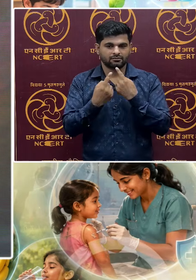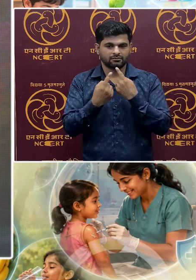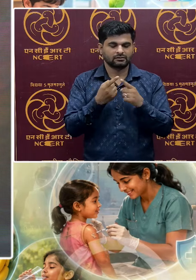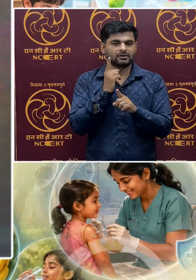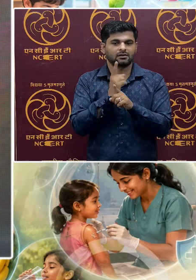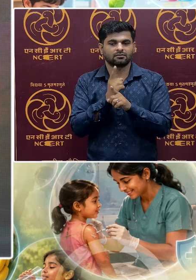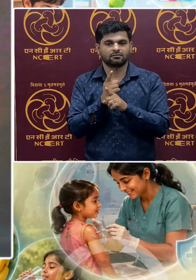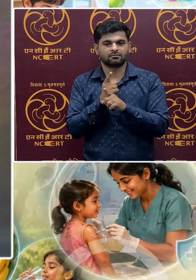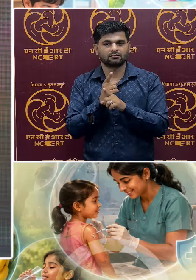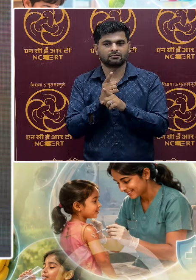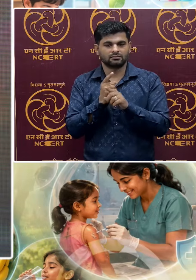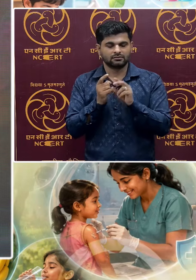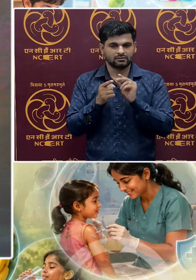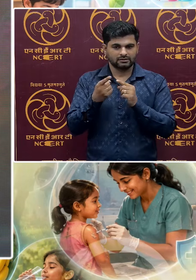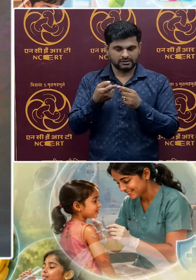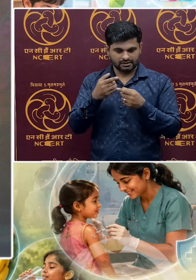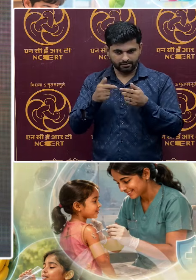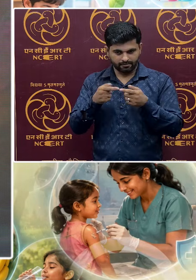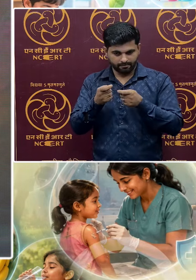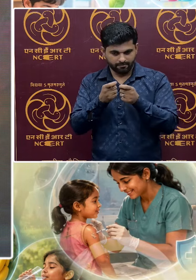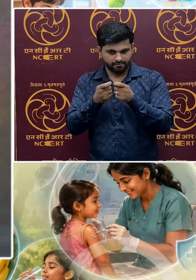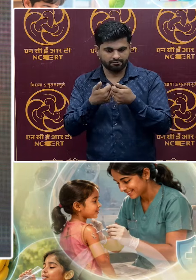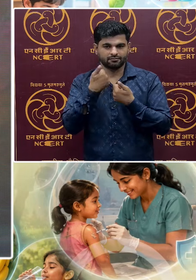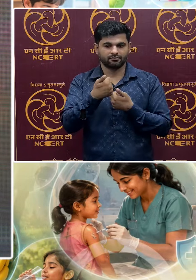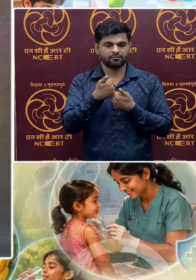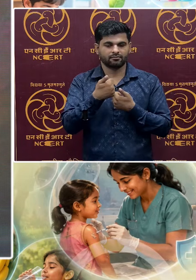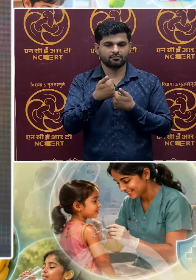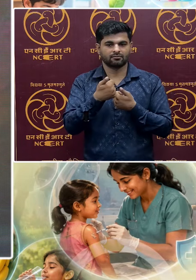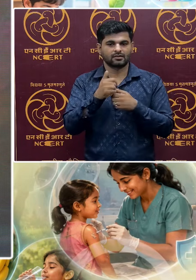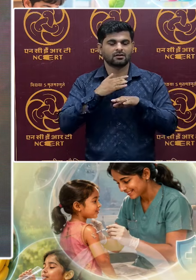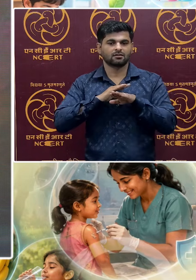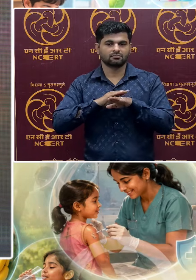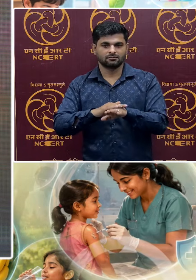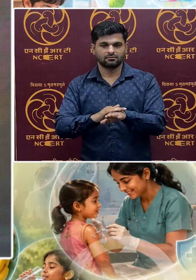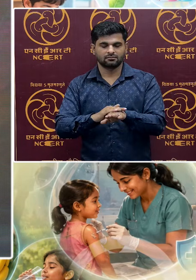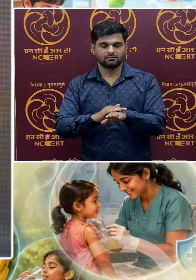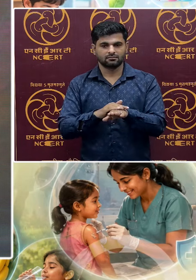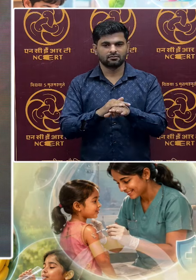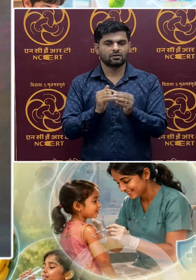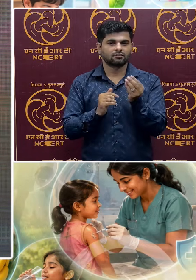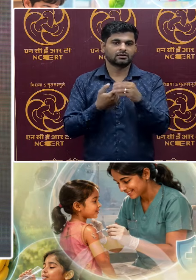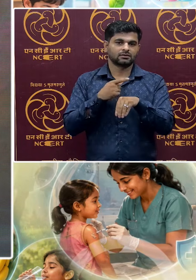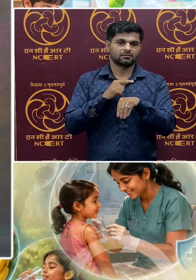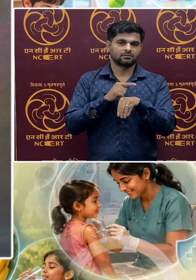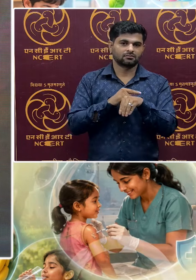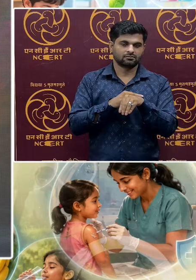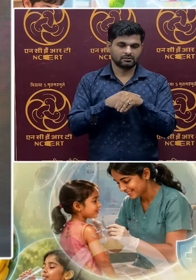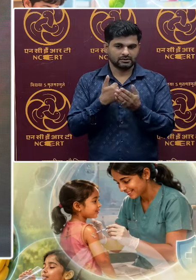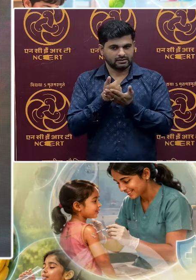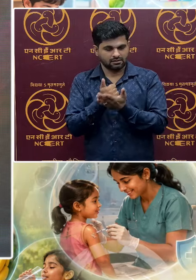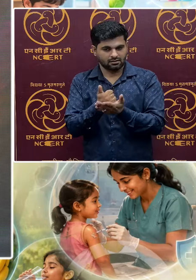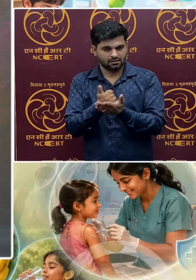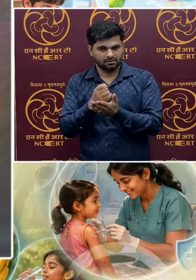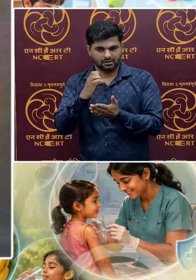टीचर से, इवन टीचर्स आई फील दे कैन बी वेरी गुड मेंटर्स, क्योंकि उनका इतना एक्सपीरियंस है, समटाइम्स दैट ऑल्सो हेल्प्स. तो अगर